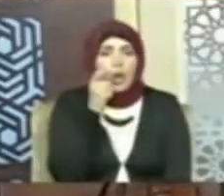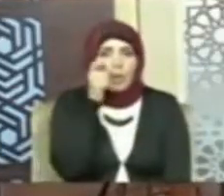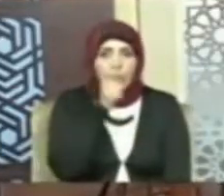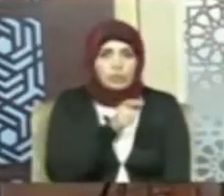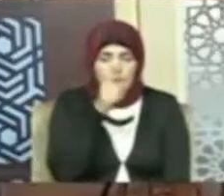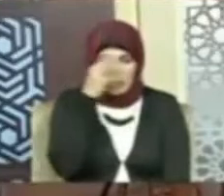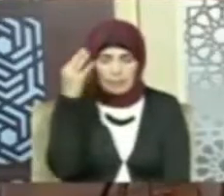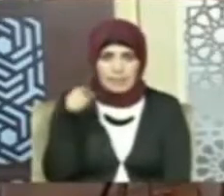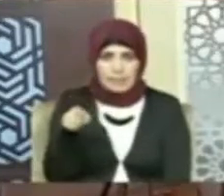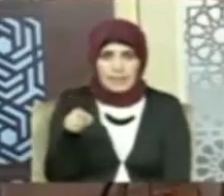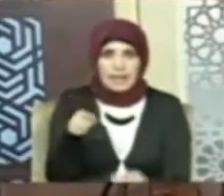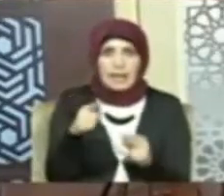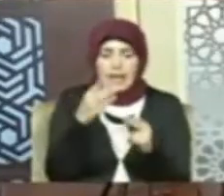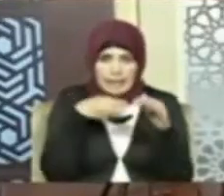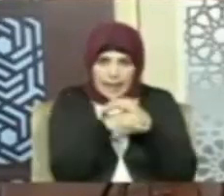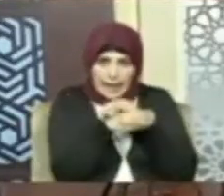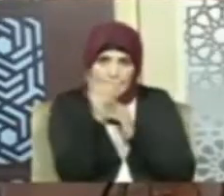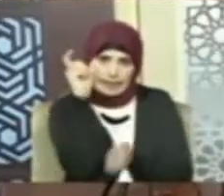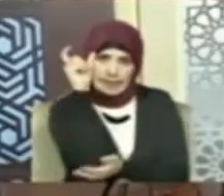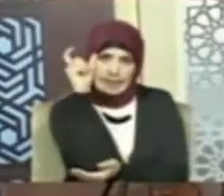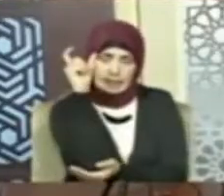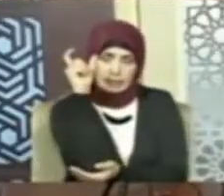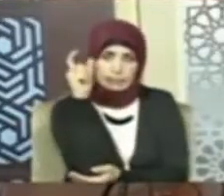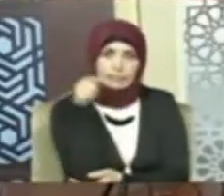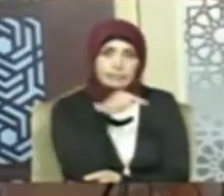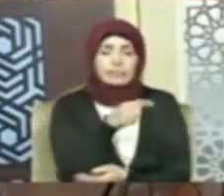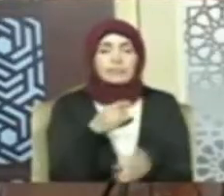الله ودخلت بيت الله